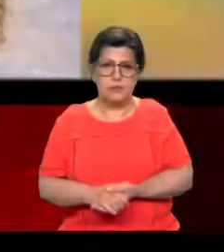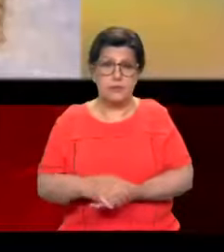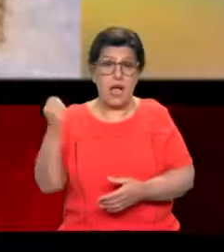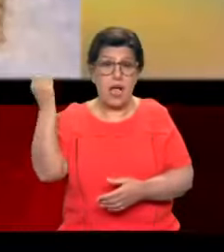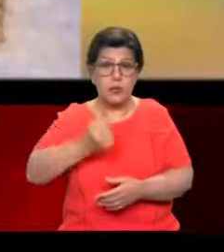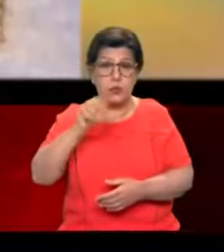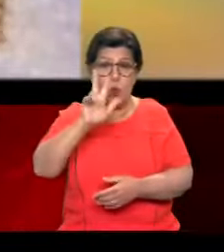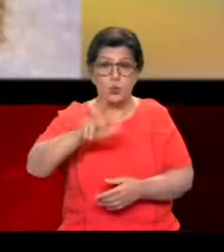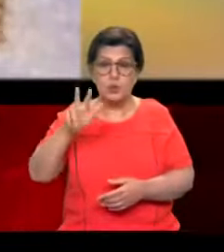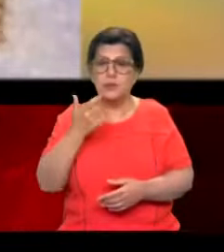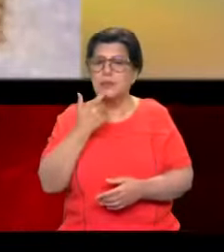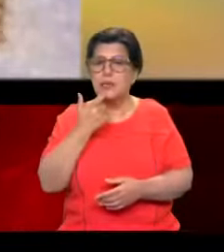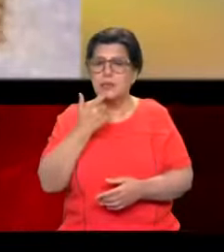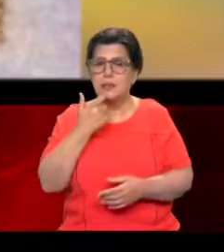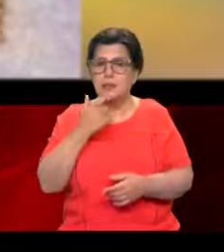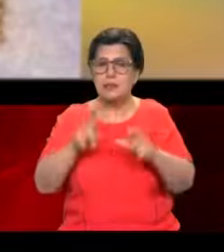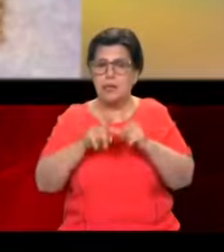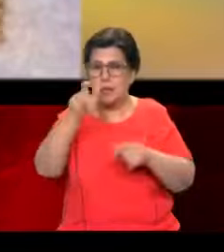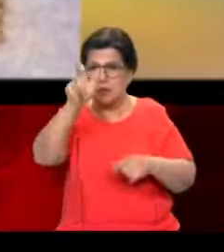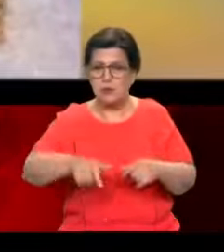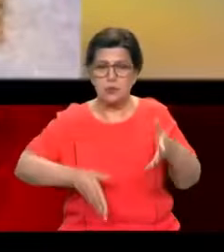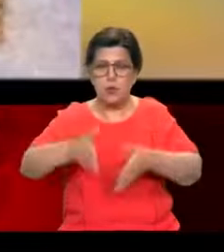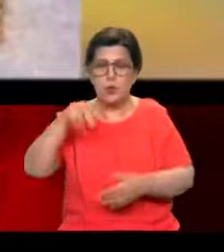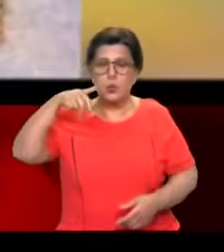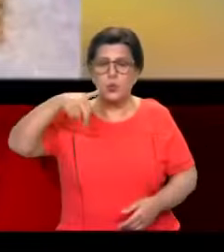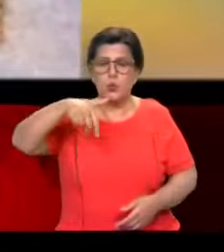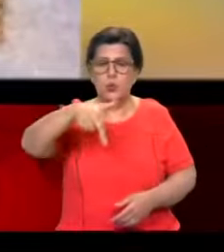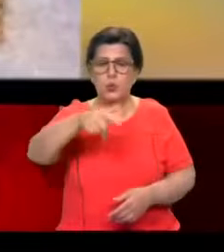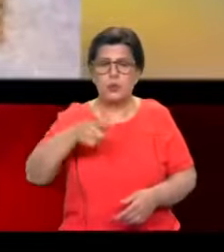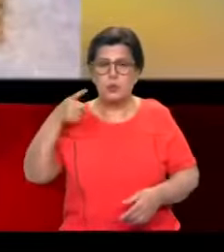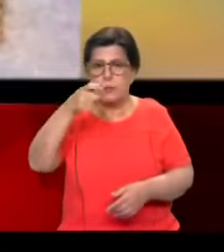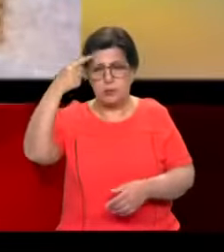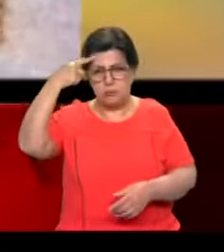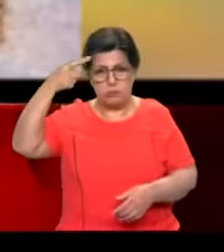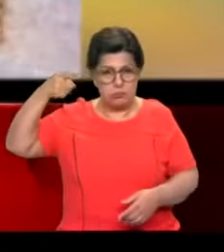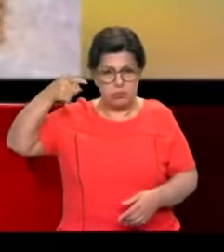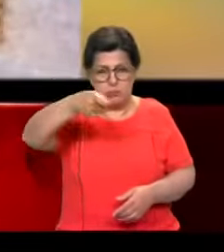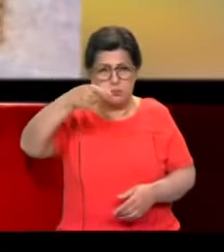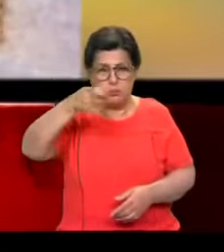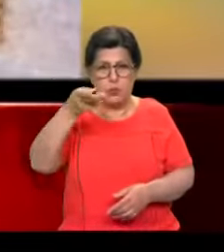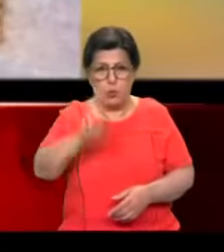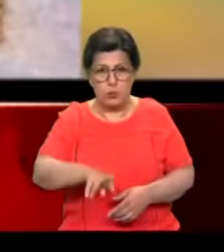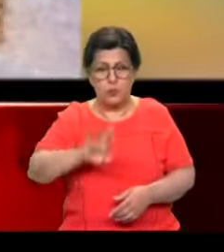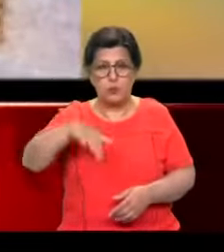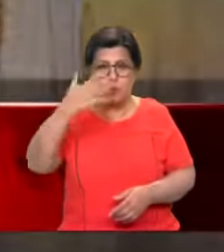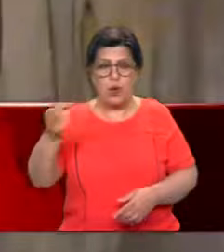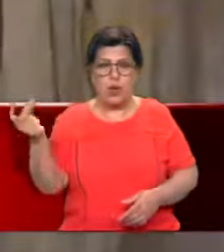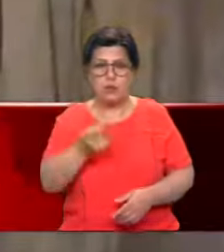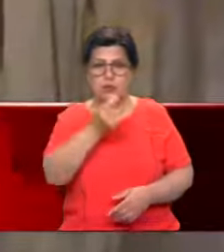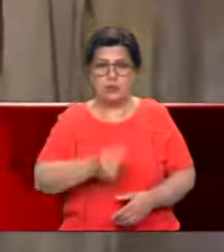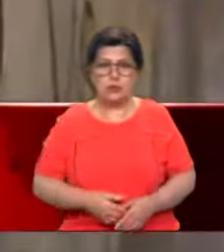Katil 33 yaşındaki Hilal Karı sokakta yürürken tabancayla başından vurup öldürdü, sonra da